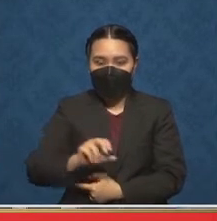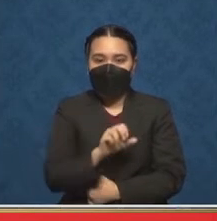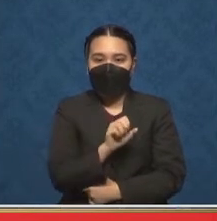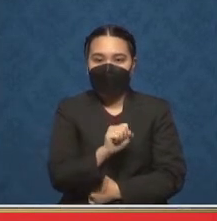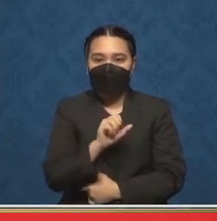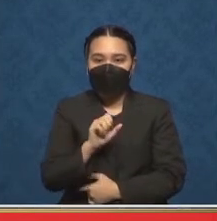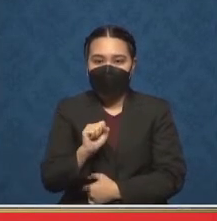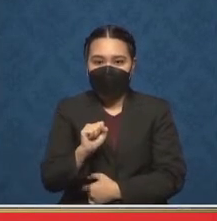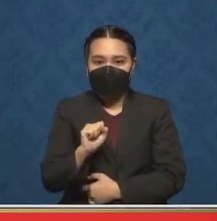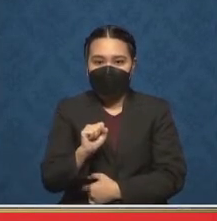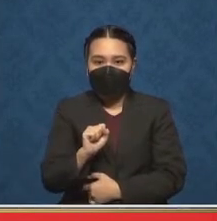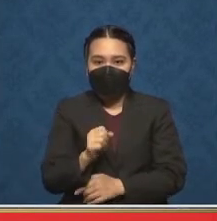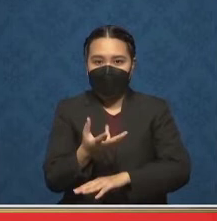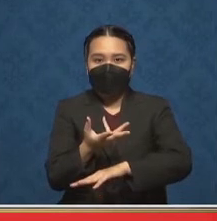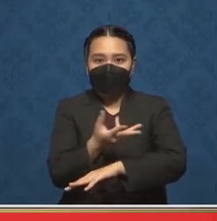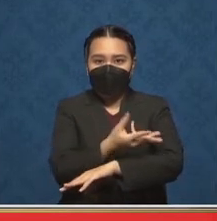ระพแท ANDT